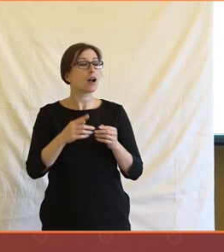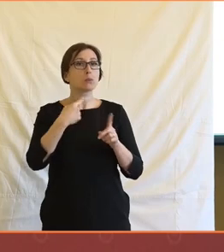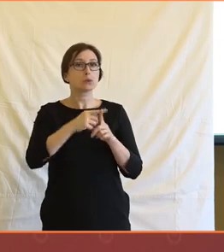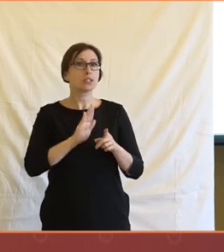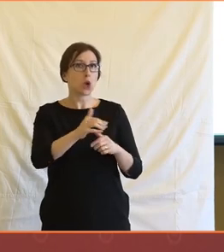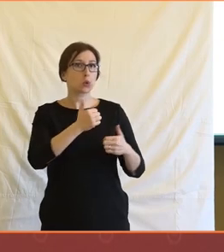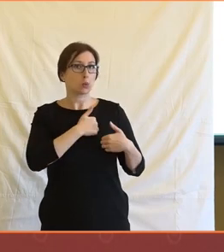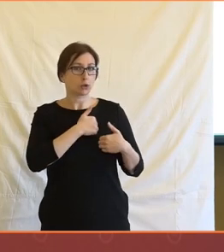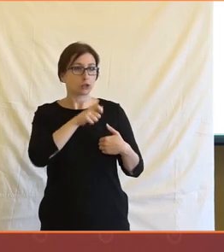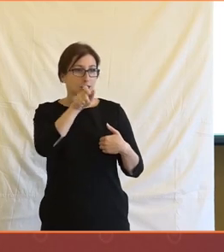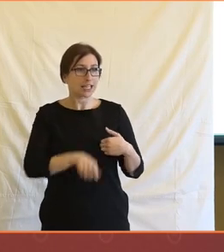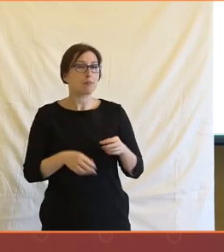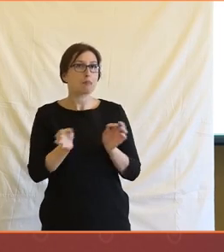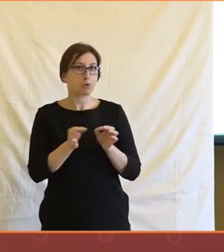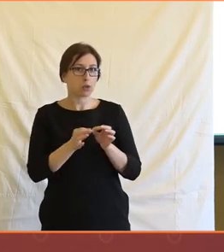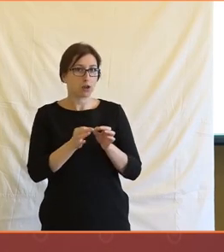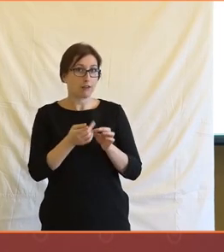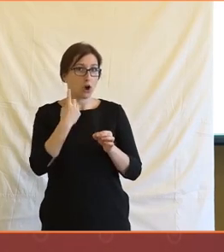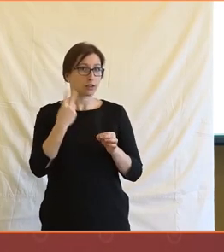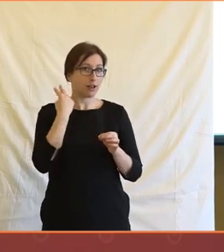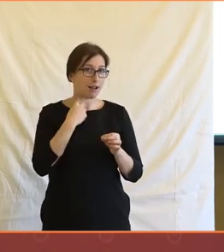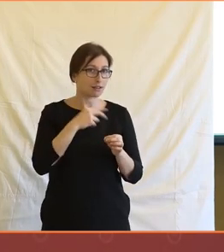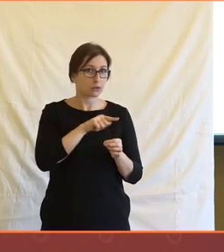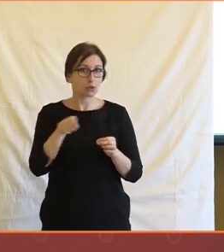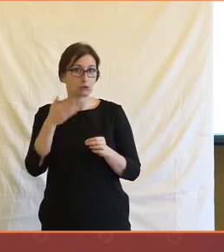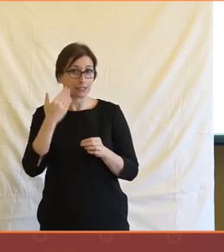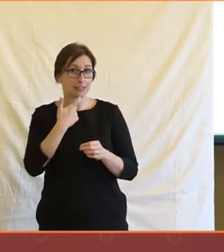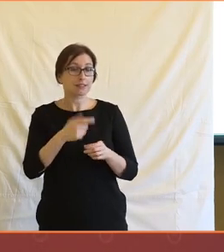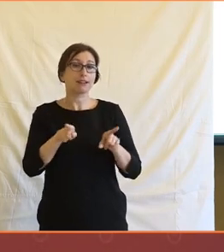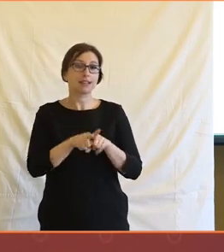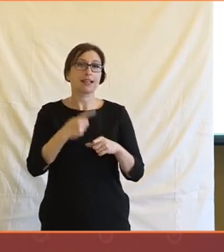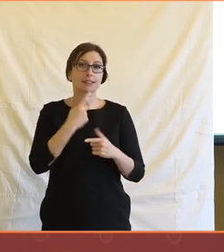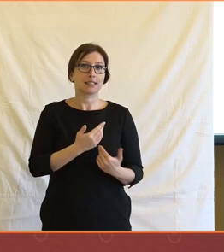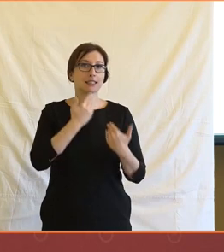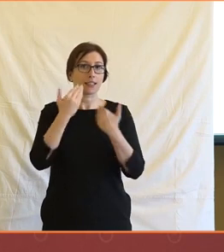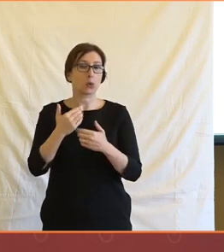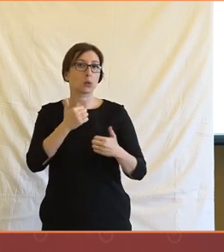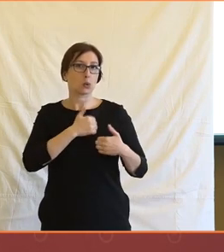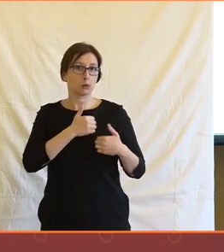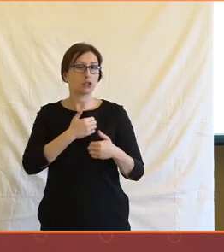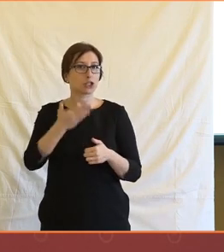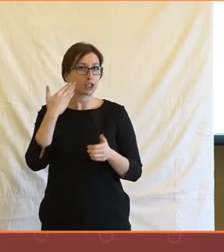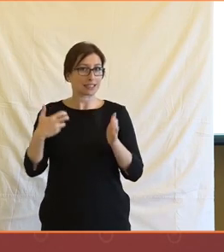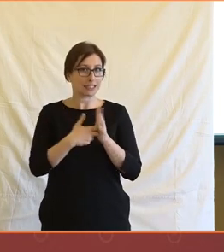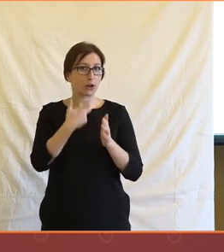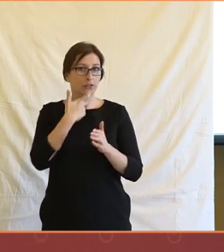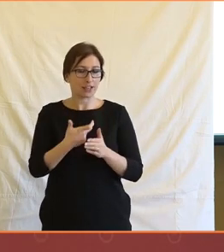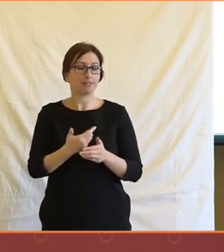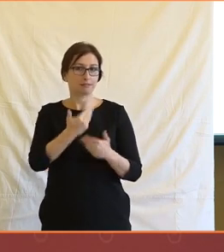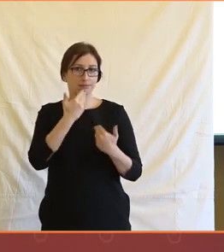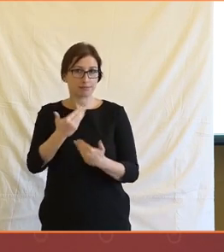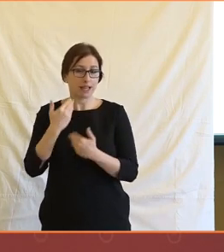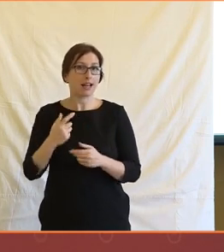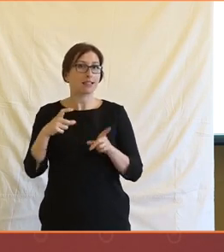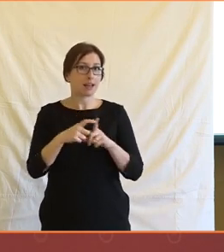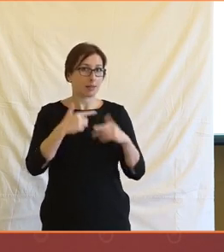jeho tlumočnici Gabrielu Babulíkovou z angličtiny a poděkovat zároveň i našim tlumočníkům z českého znakového jazyka